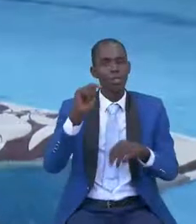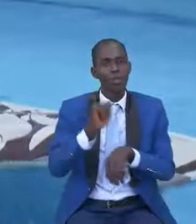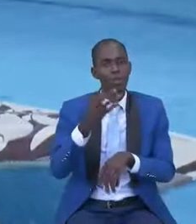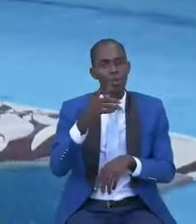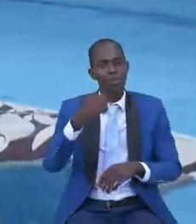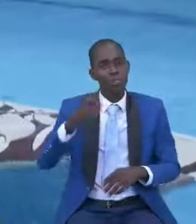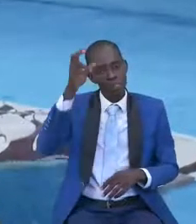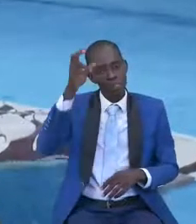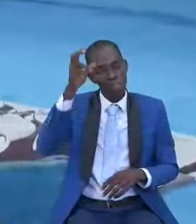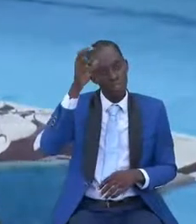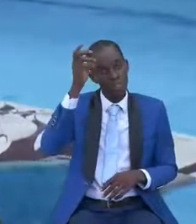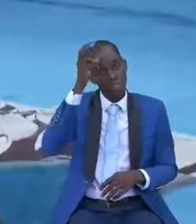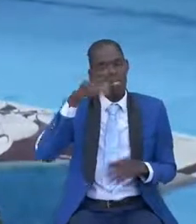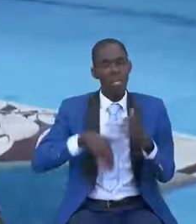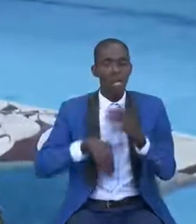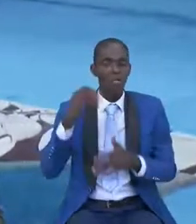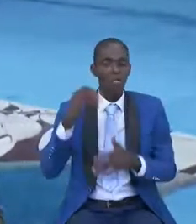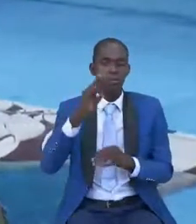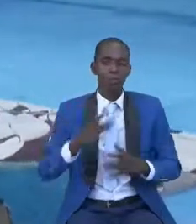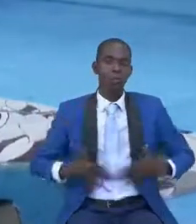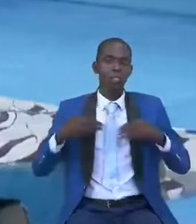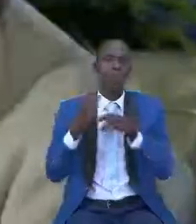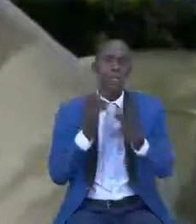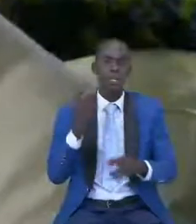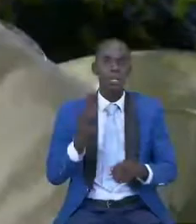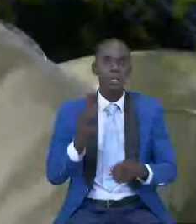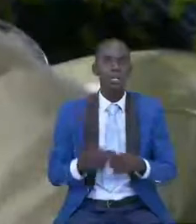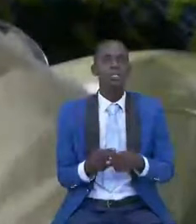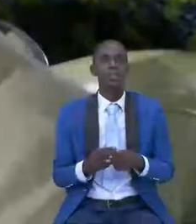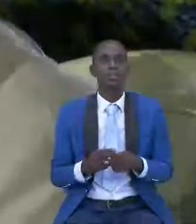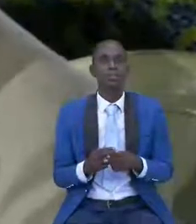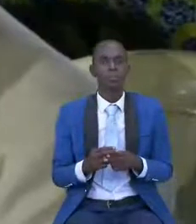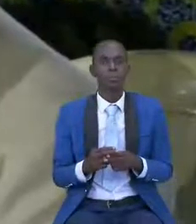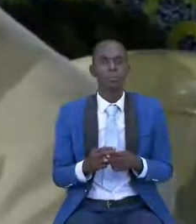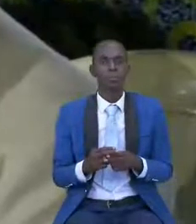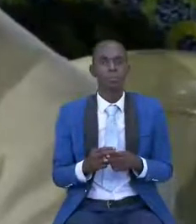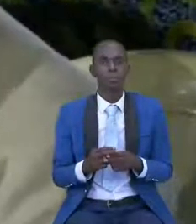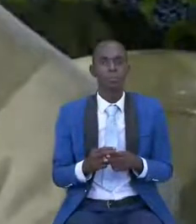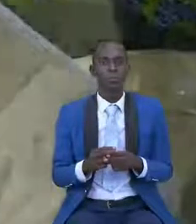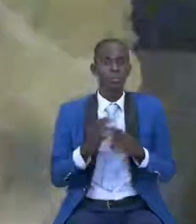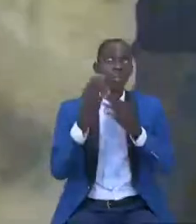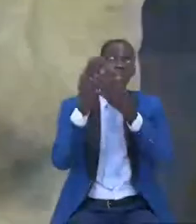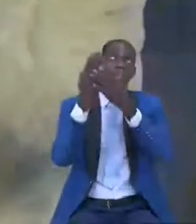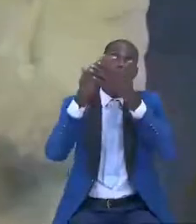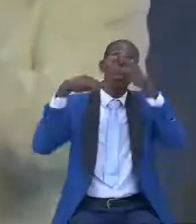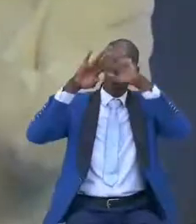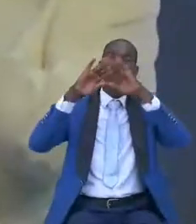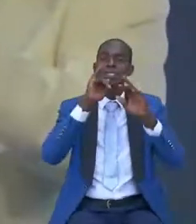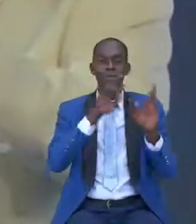de détruire les œuvres du diable de ta vie, au nom de Jésus.